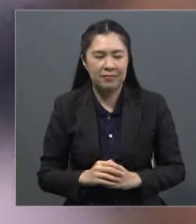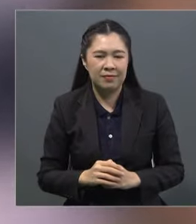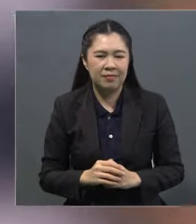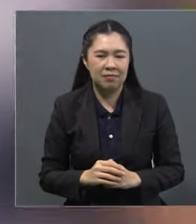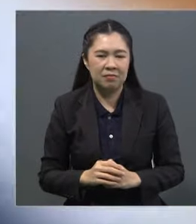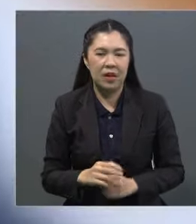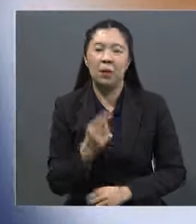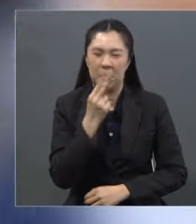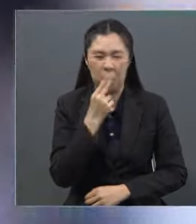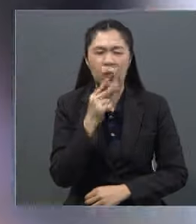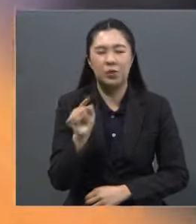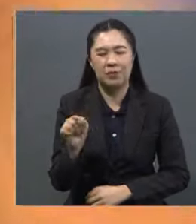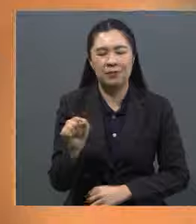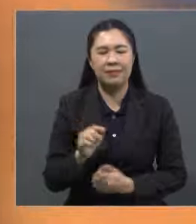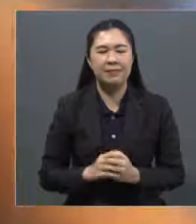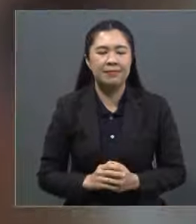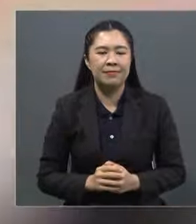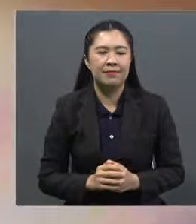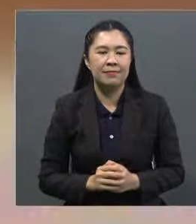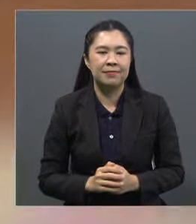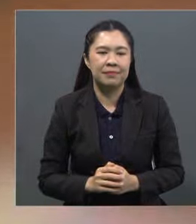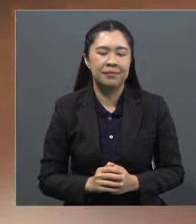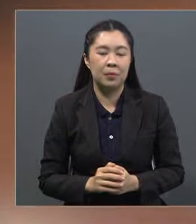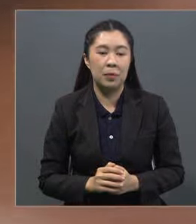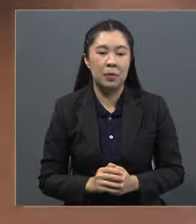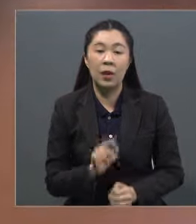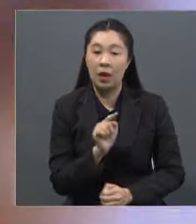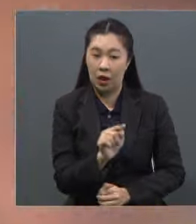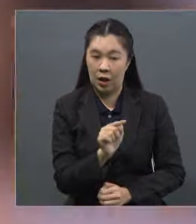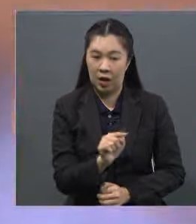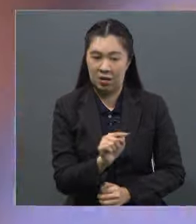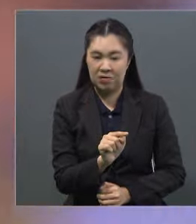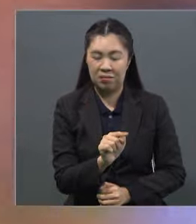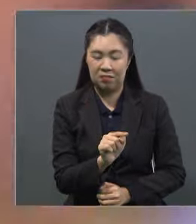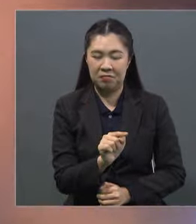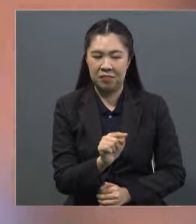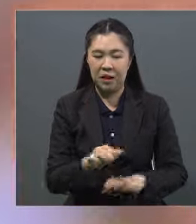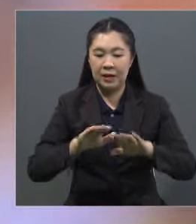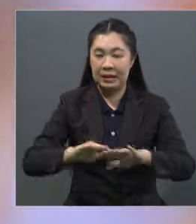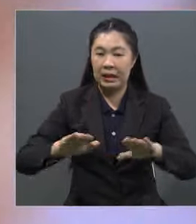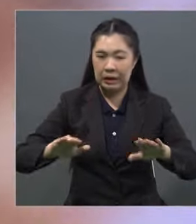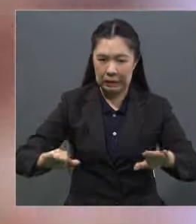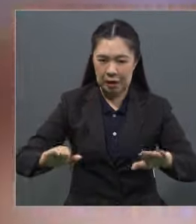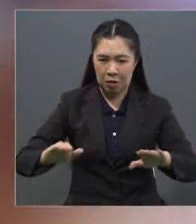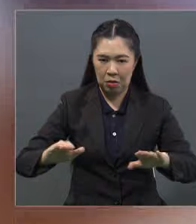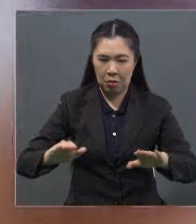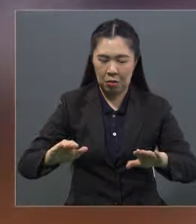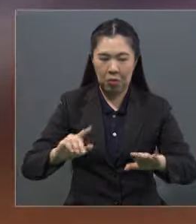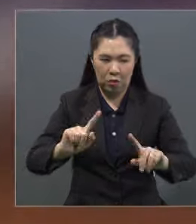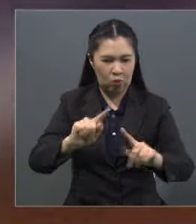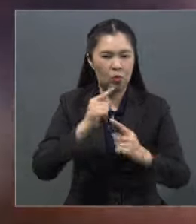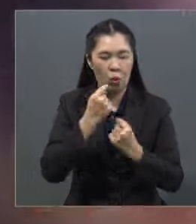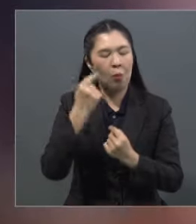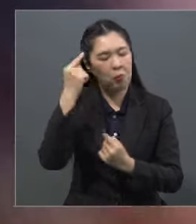บุหรี่ไฟฟ้าอันนี้ค่ะต้องบอกว่านี่เป็นเพียงแค่หนึ่งสถานการณ์เท่านั้นที่เด็กเนี่ยสามารถเข้าถึงบุหรี่ไฟฟ้